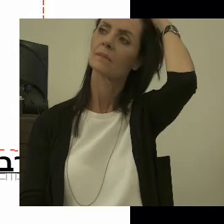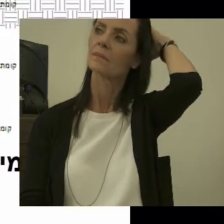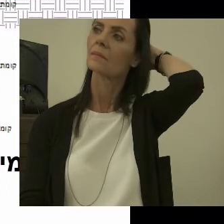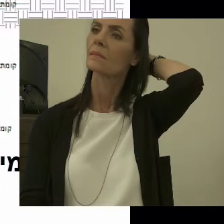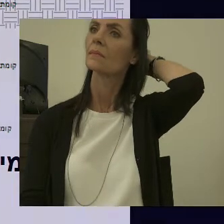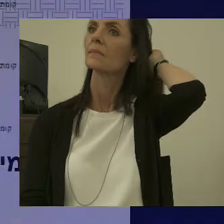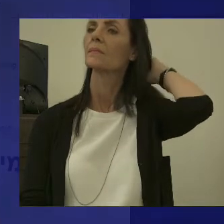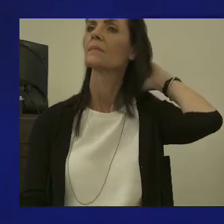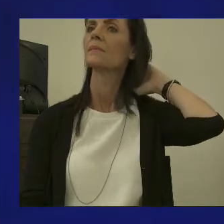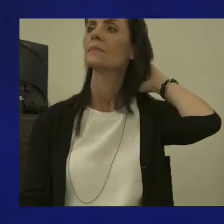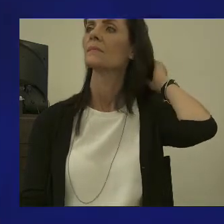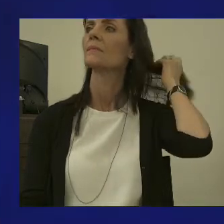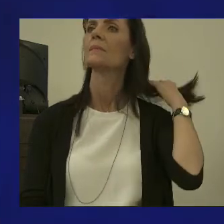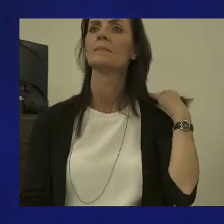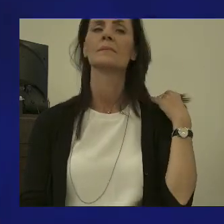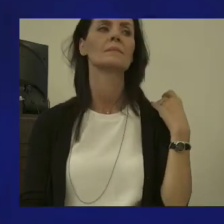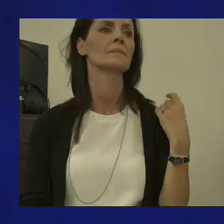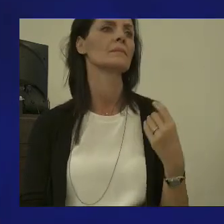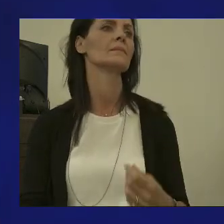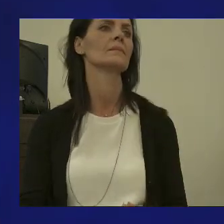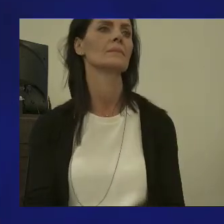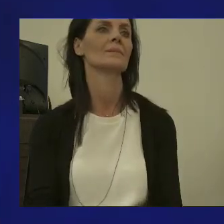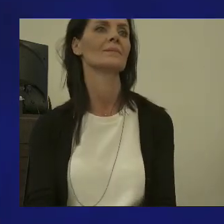ציינת? כן, סליחה, שרי.